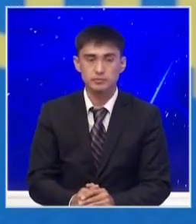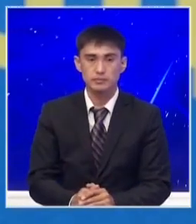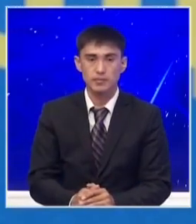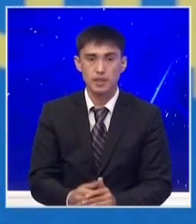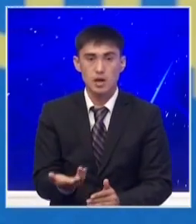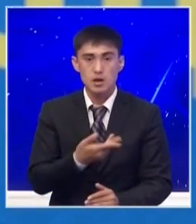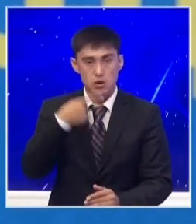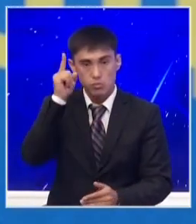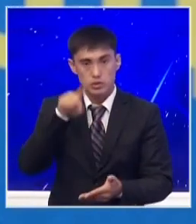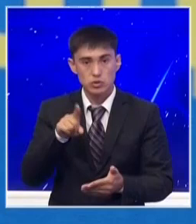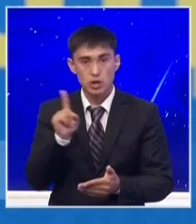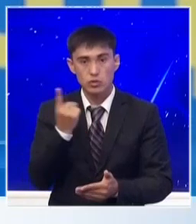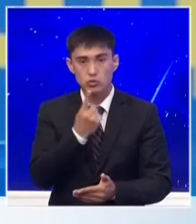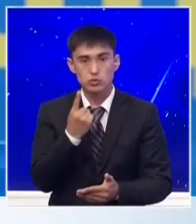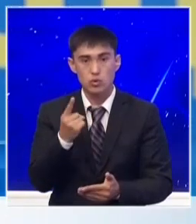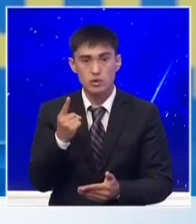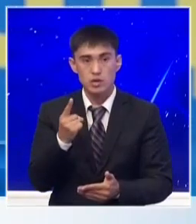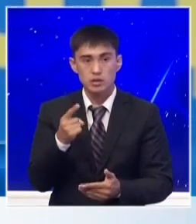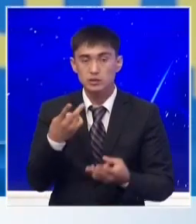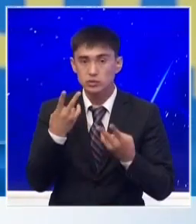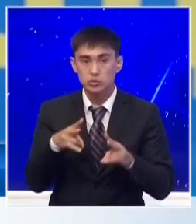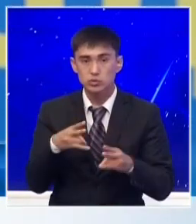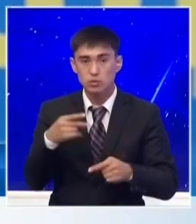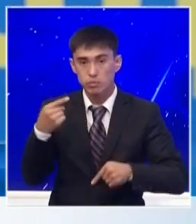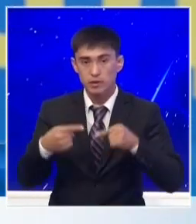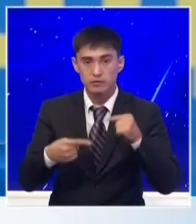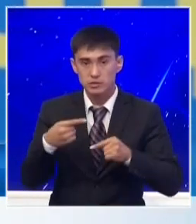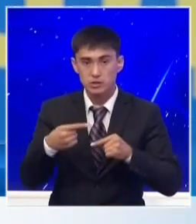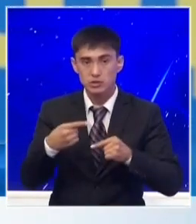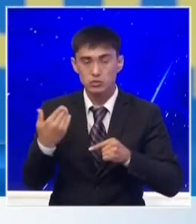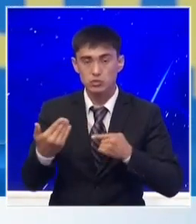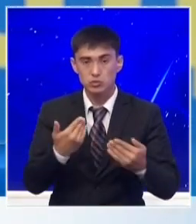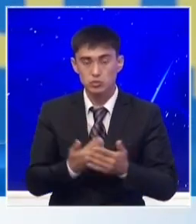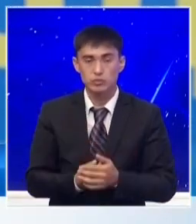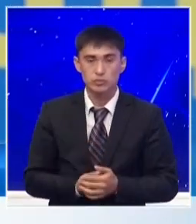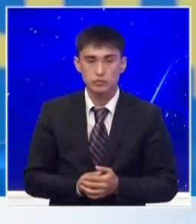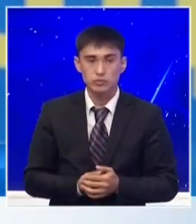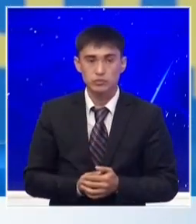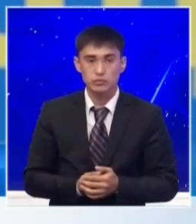одном: никоим образом не стоит противопоставлять друг другу.